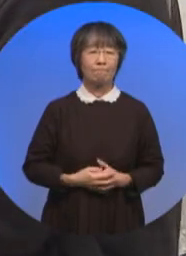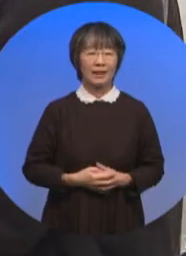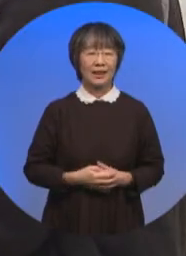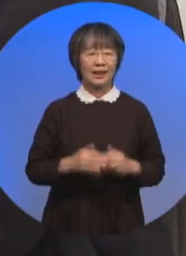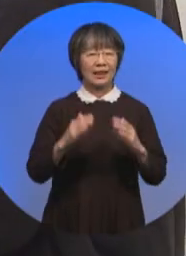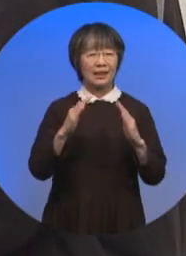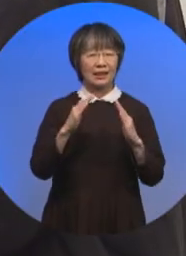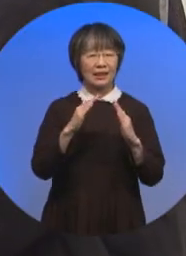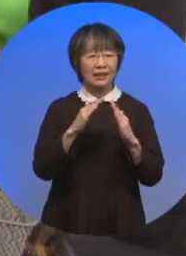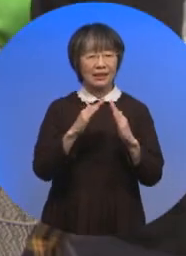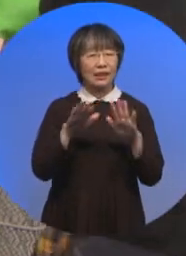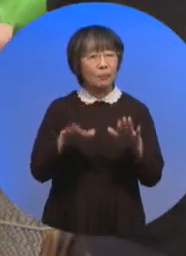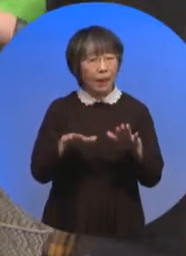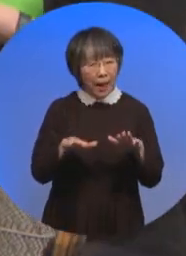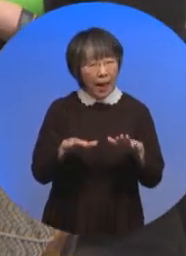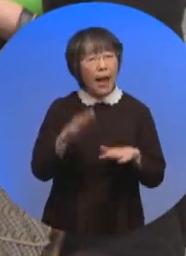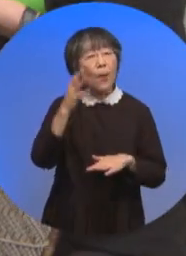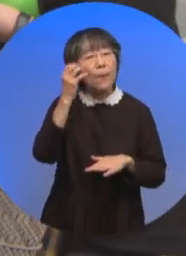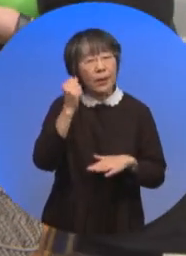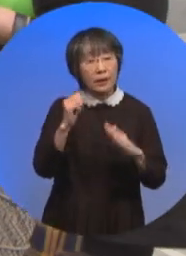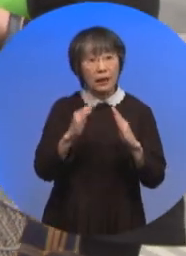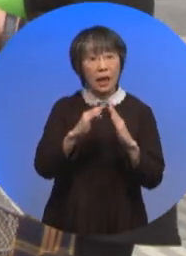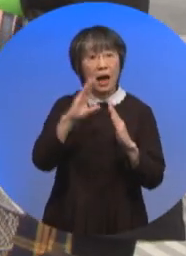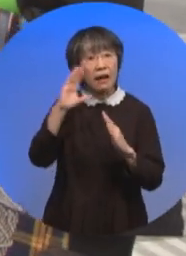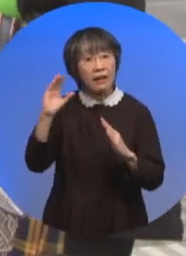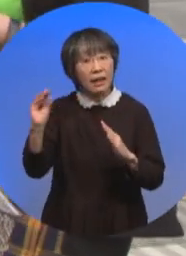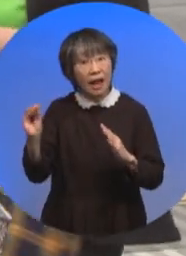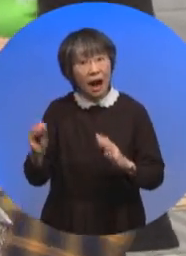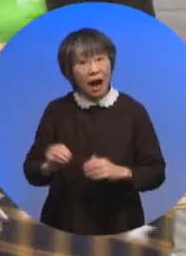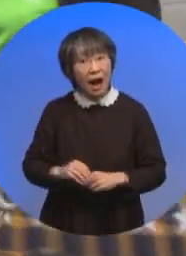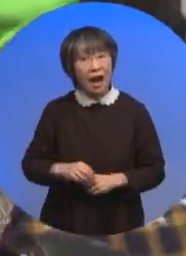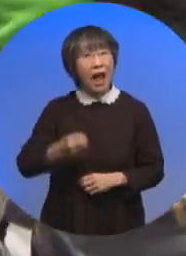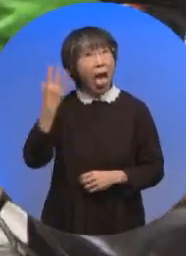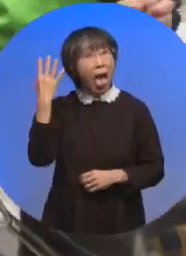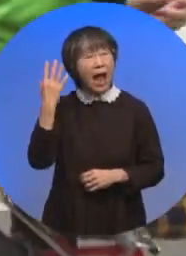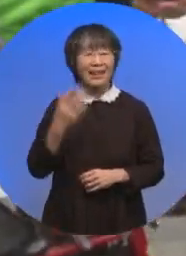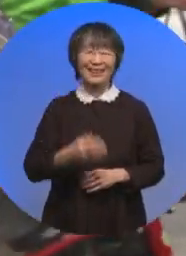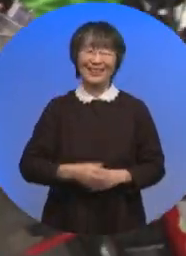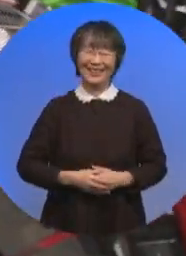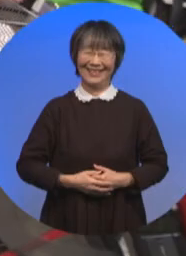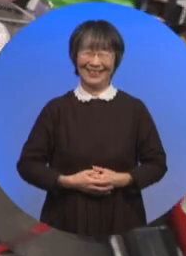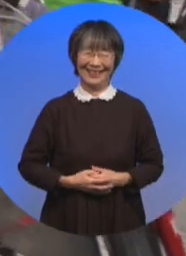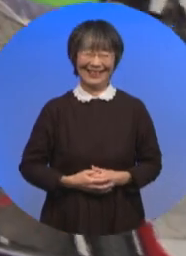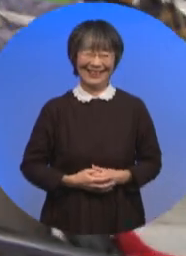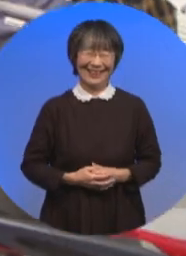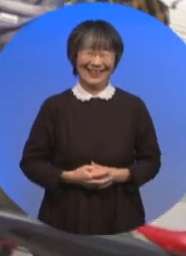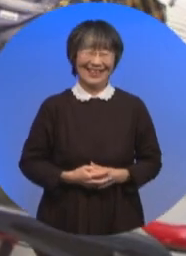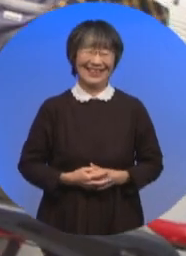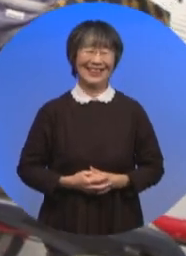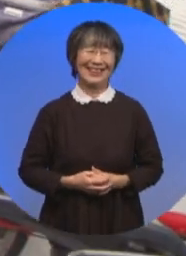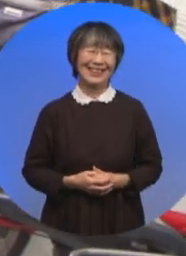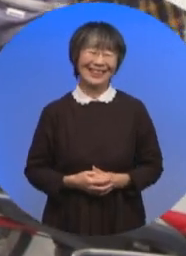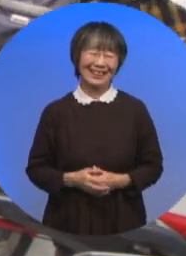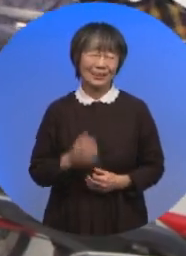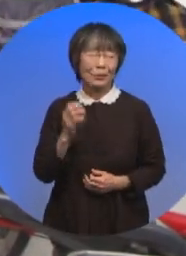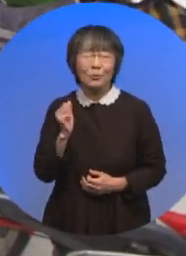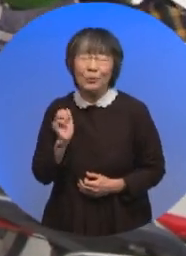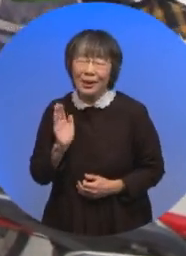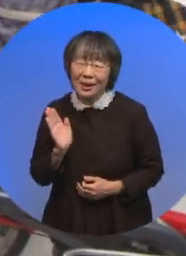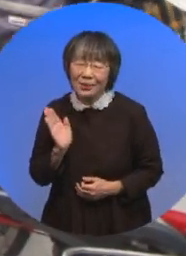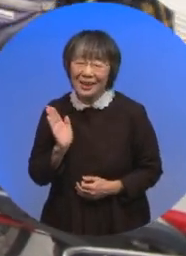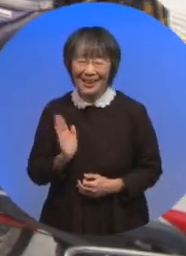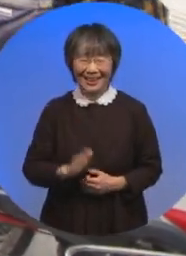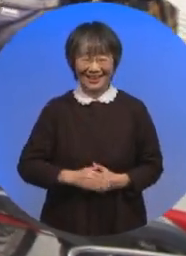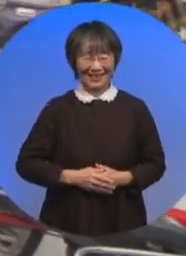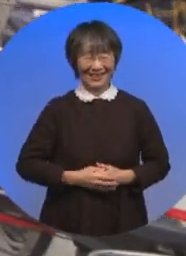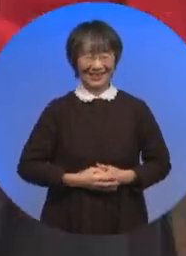まだ今やったら覚えてる。 家帰ったら忘れて。いや、お母さん、お母さん覚えておいてください。まだお願いします。す